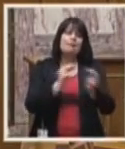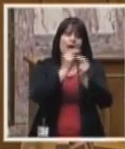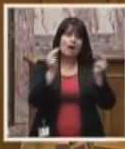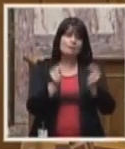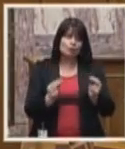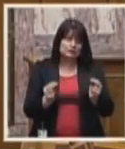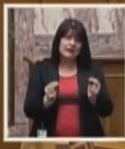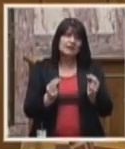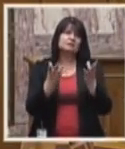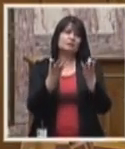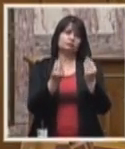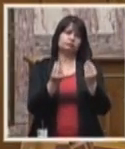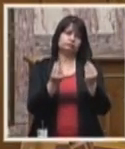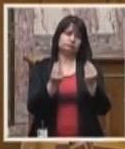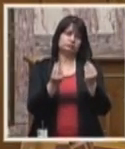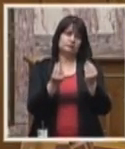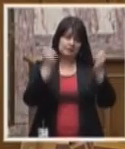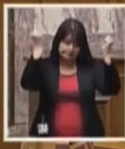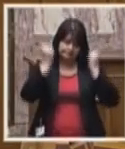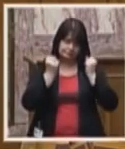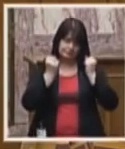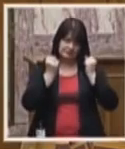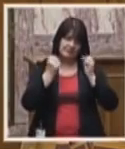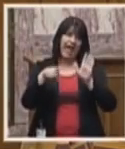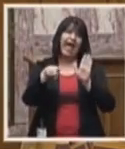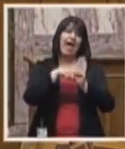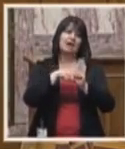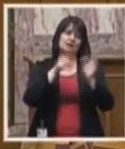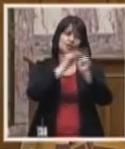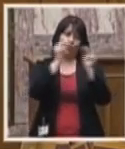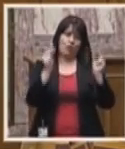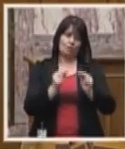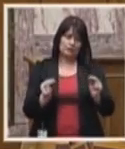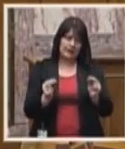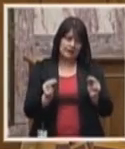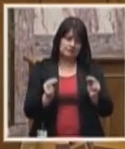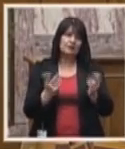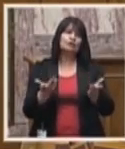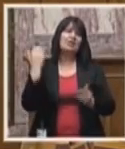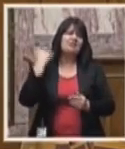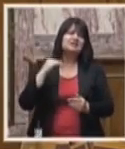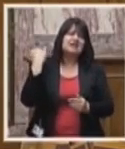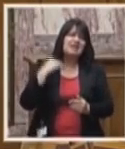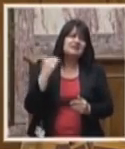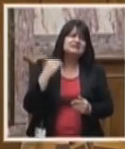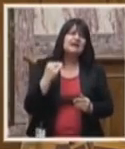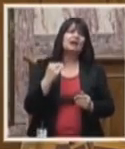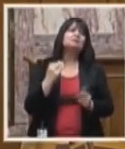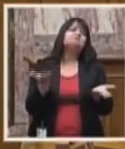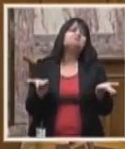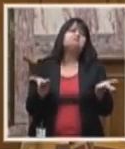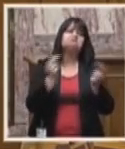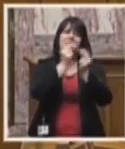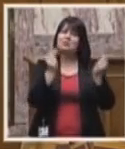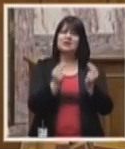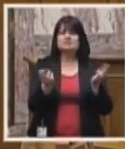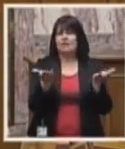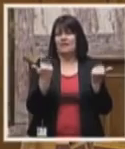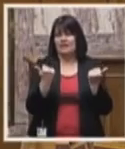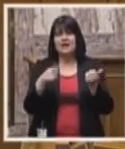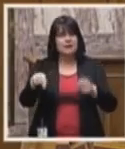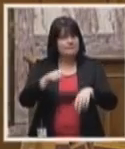είναι ολέθριες. Ολέθριες θα είναι οι συνέπειες και τότε πράγματι οι θυσίες θα πάνε χαμένες. Αν τον αντέξουμε, αν τον αντέξουμε